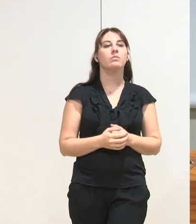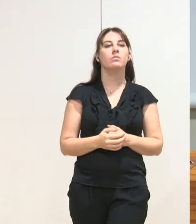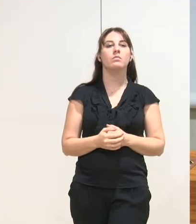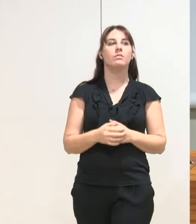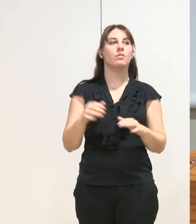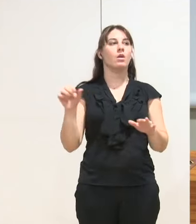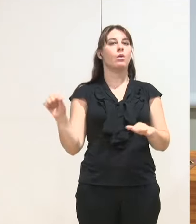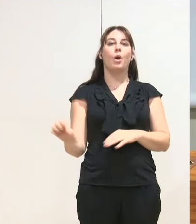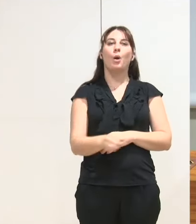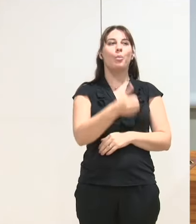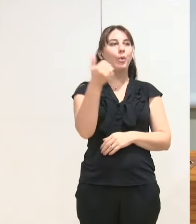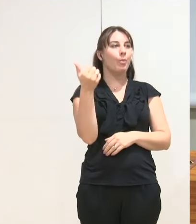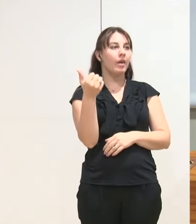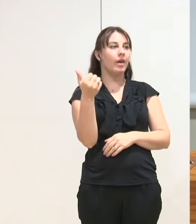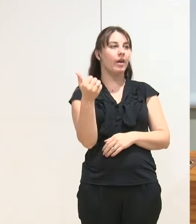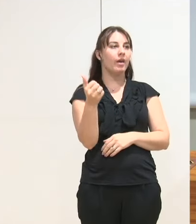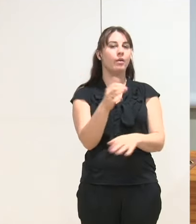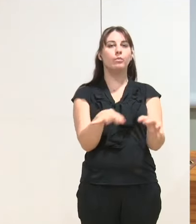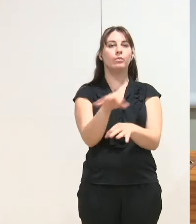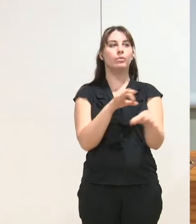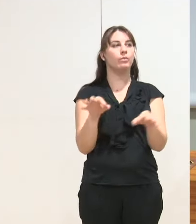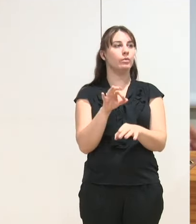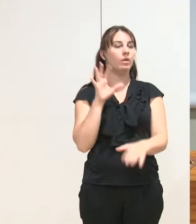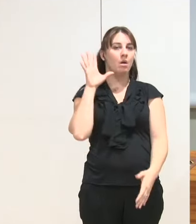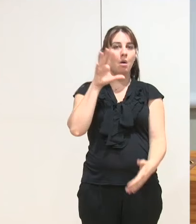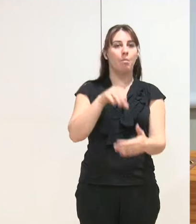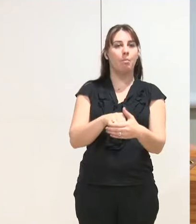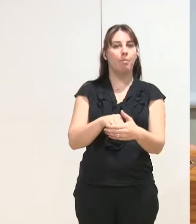euh qui ne souhaite